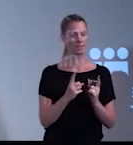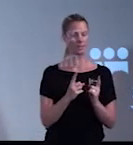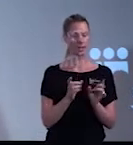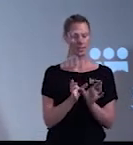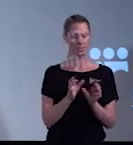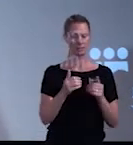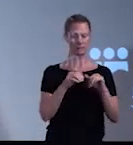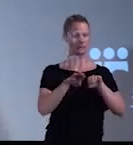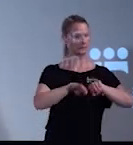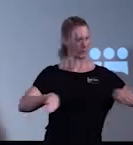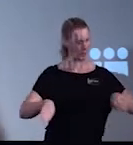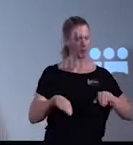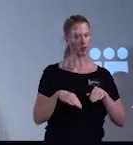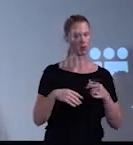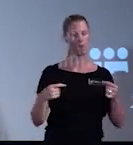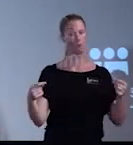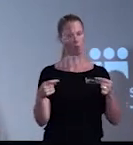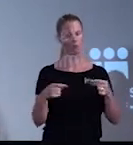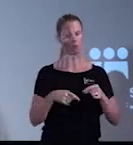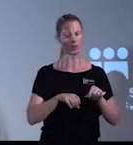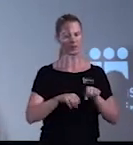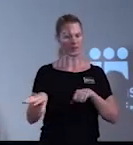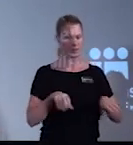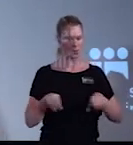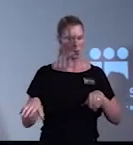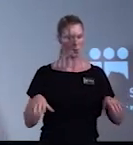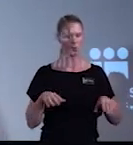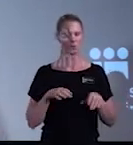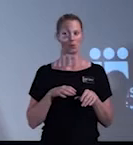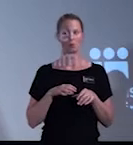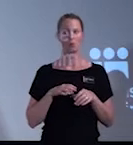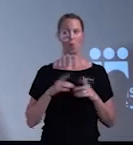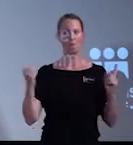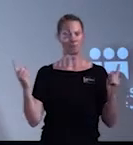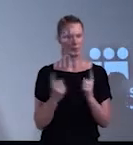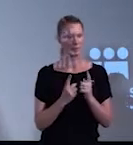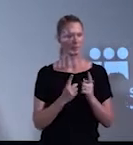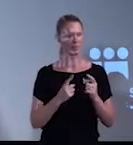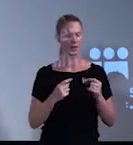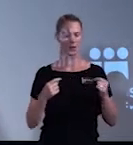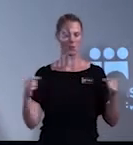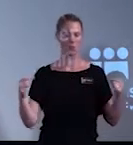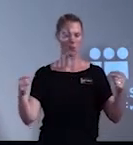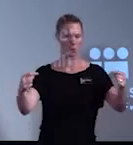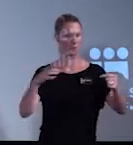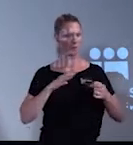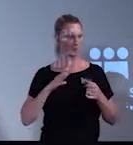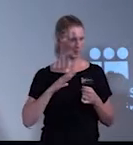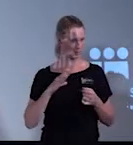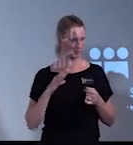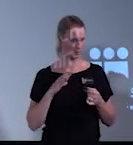glappet och kanske motverkar segregationen och minskar den här polariseringen som vi ser